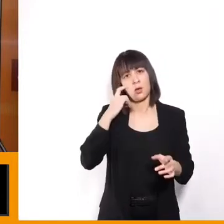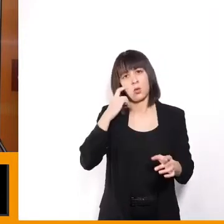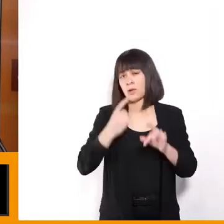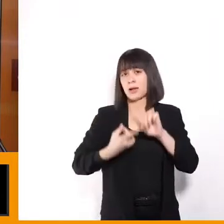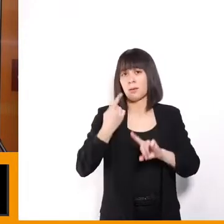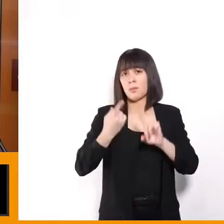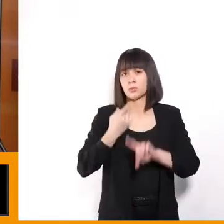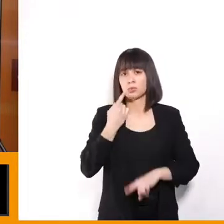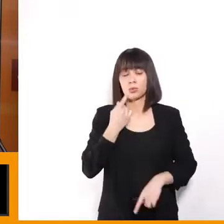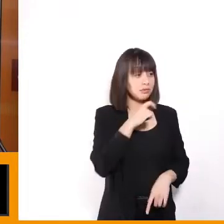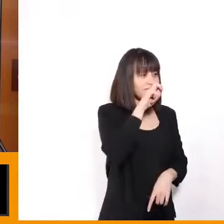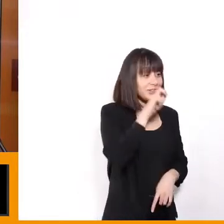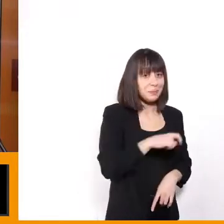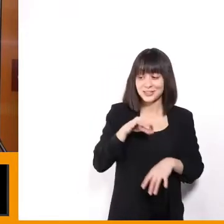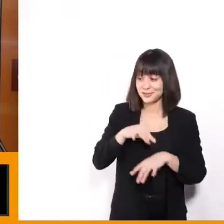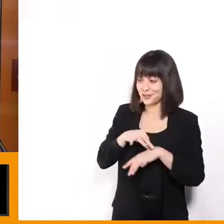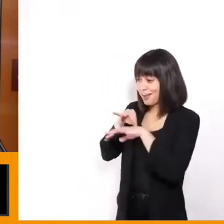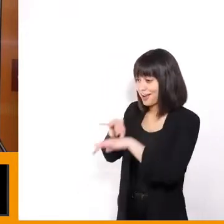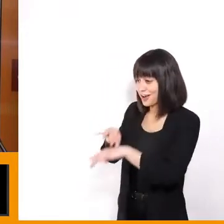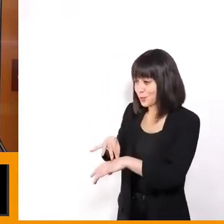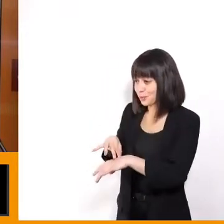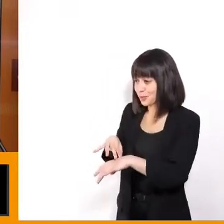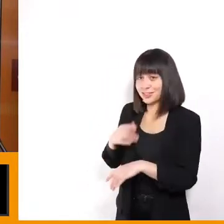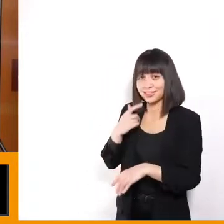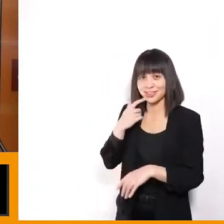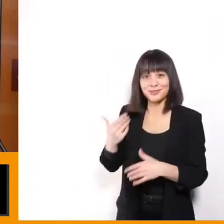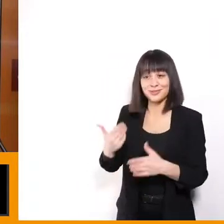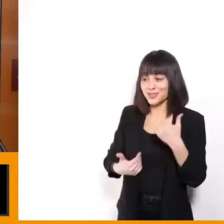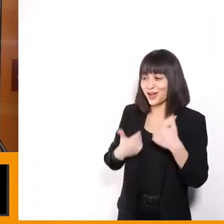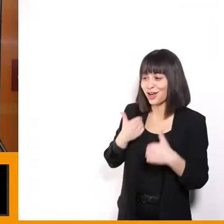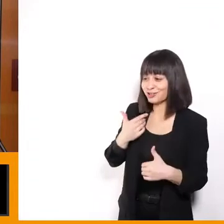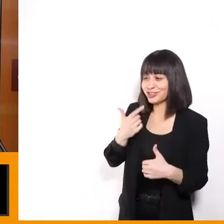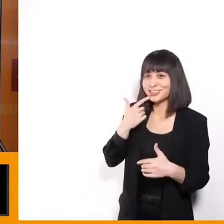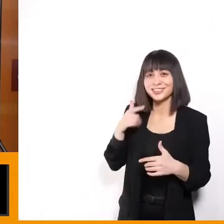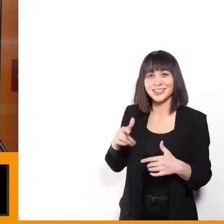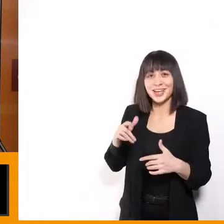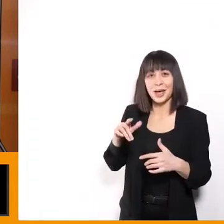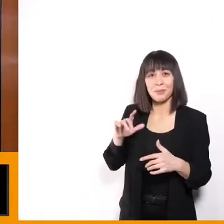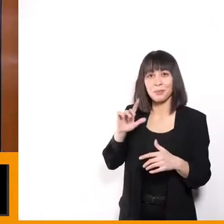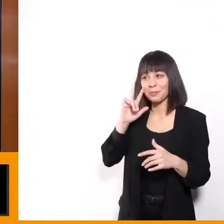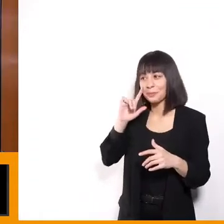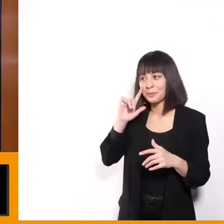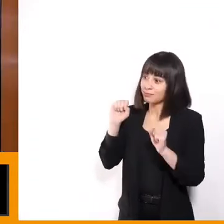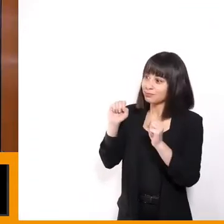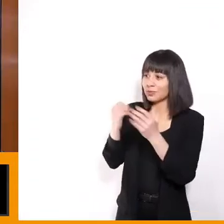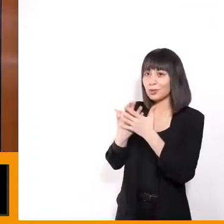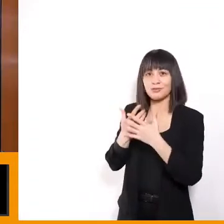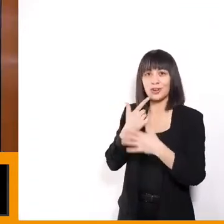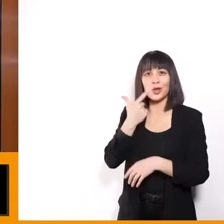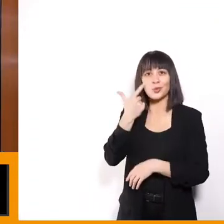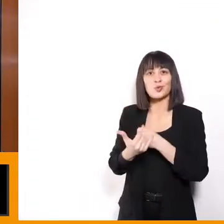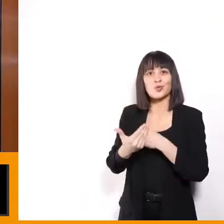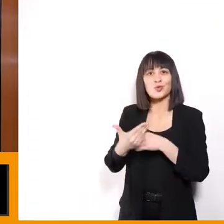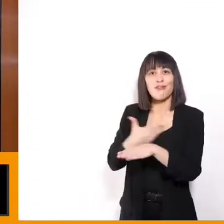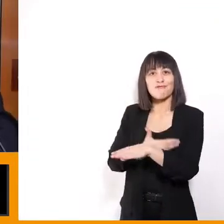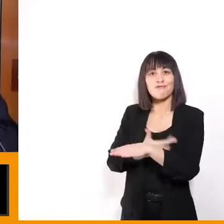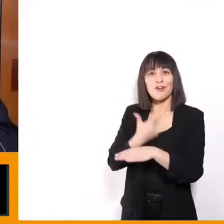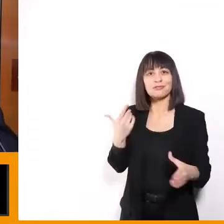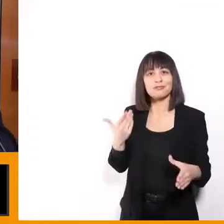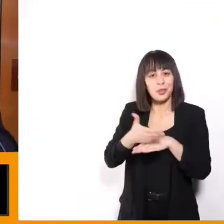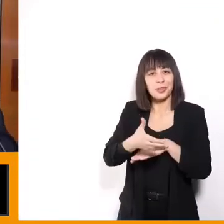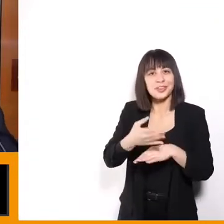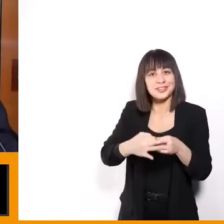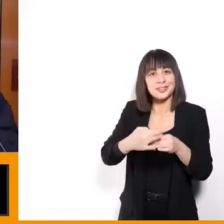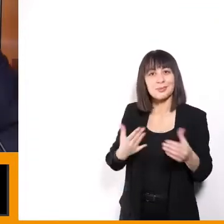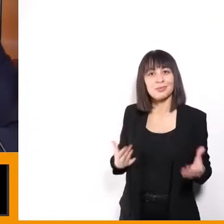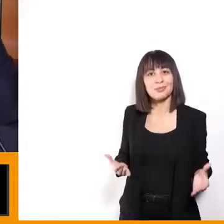qui découvrent la nature du handicap du jeune que vous accompagnez 48 heures avant le démarrage de l'année scolaire. C'est pas possible. Il faut une relation